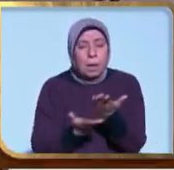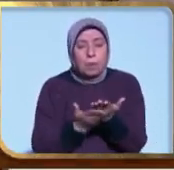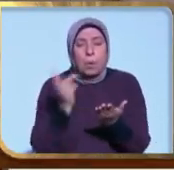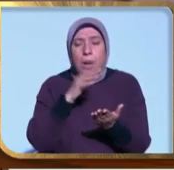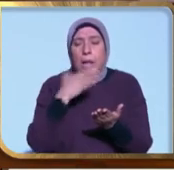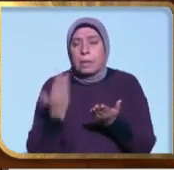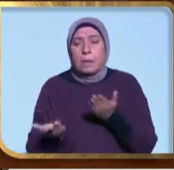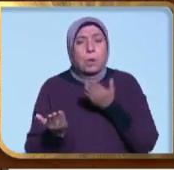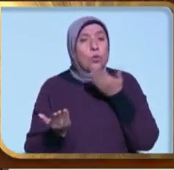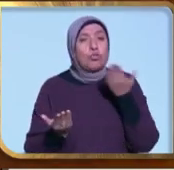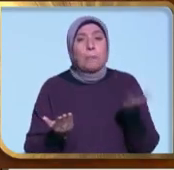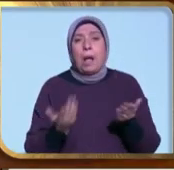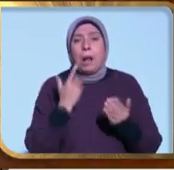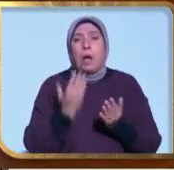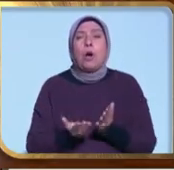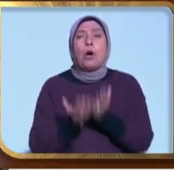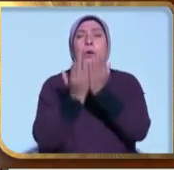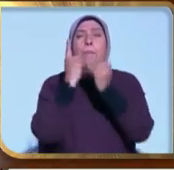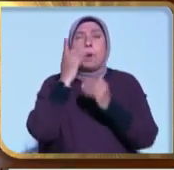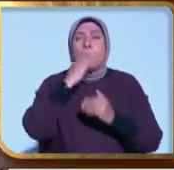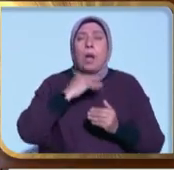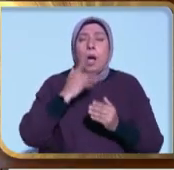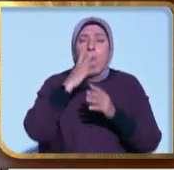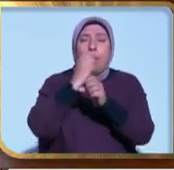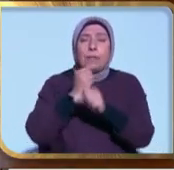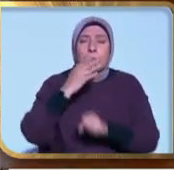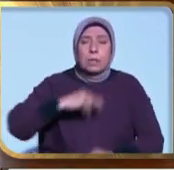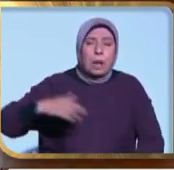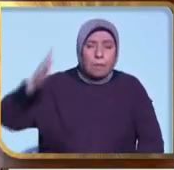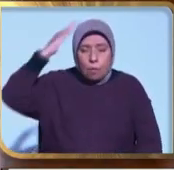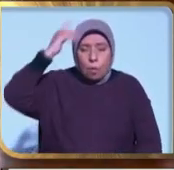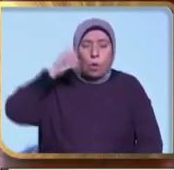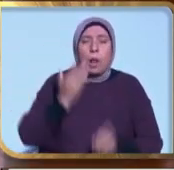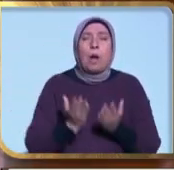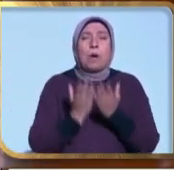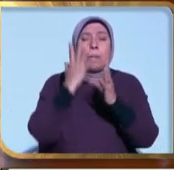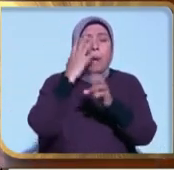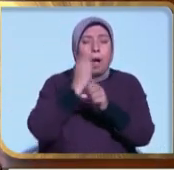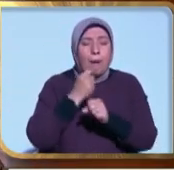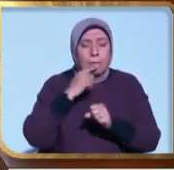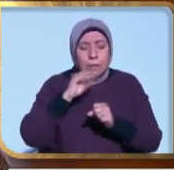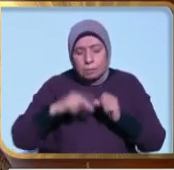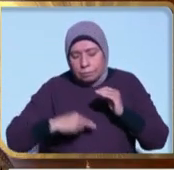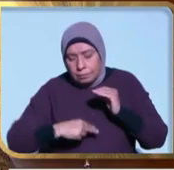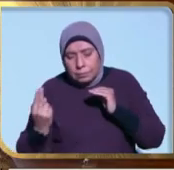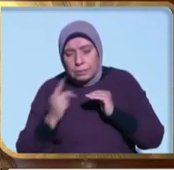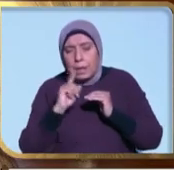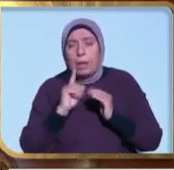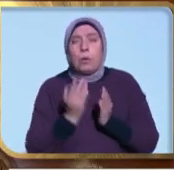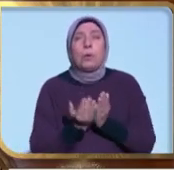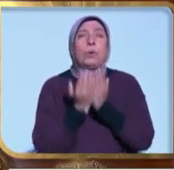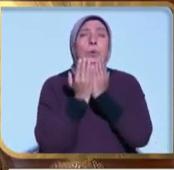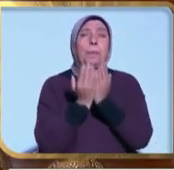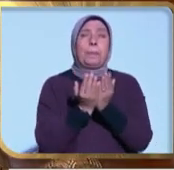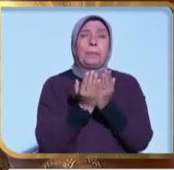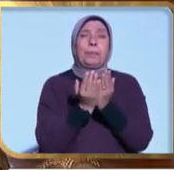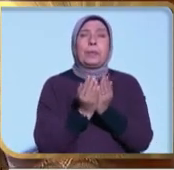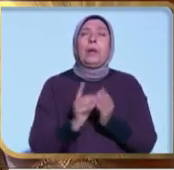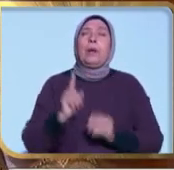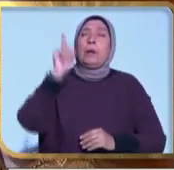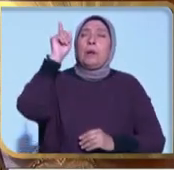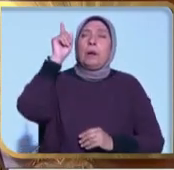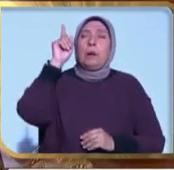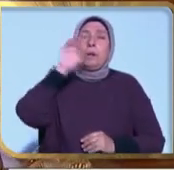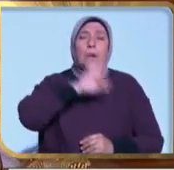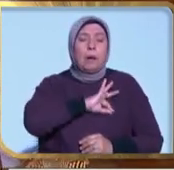يميننا وعن شمال مالنا ومن فوقنا ونعوذ بعظمتك ان نغتال من تحتنا يا الله يا ارحم